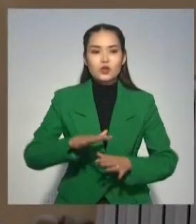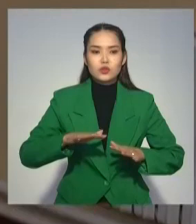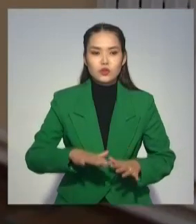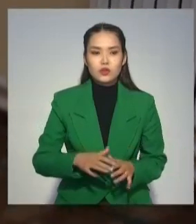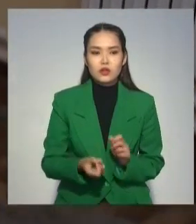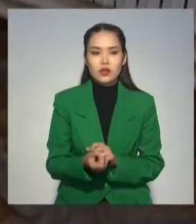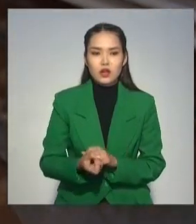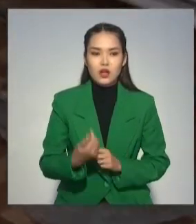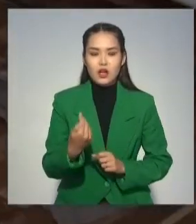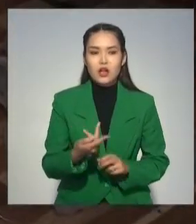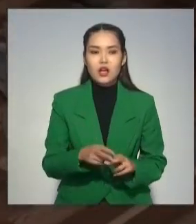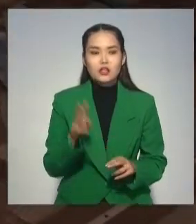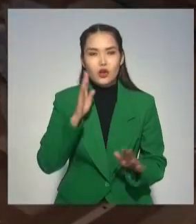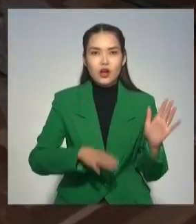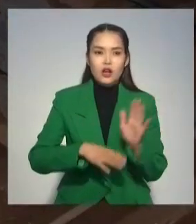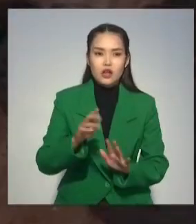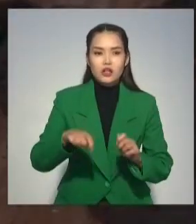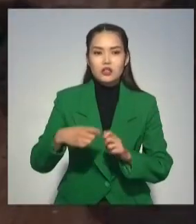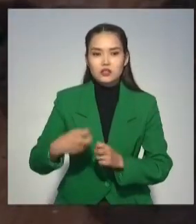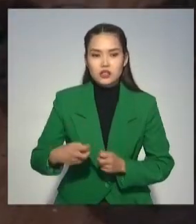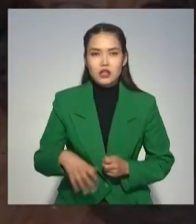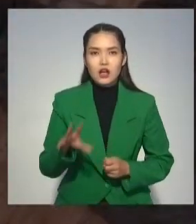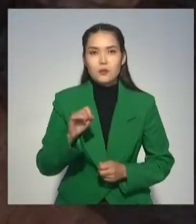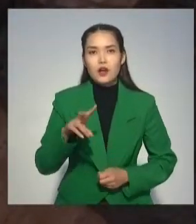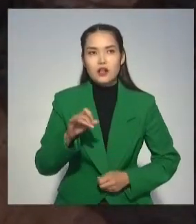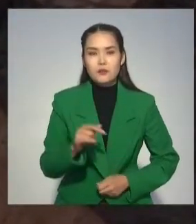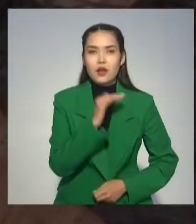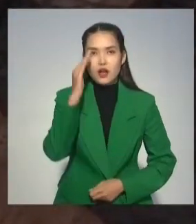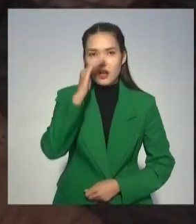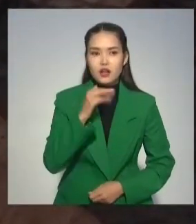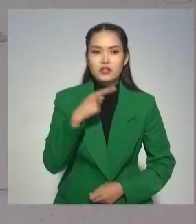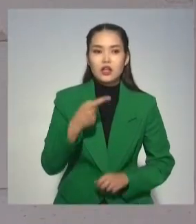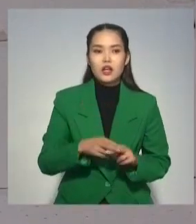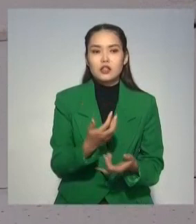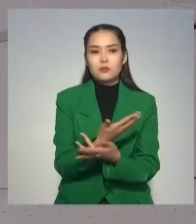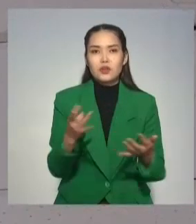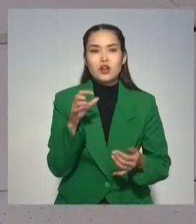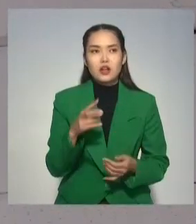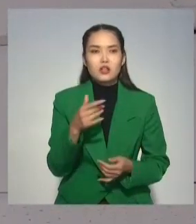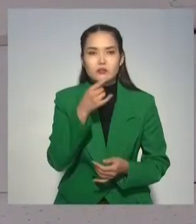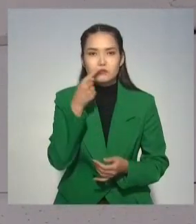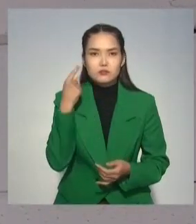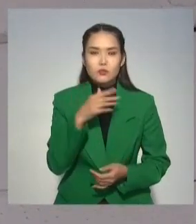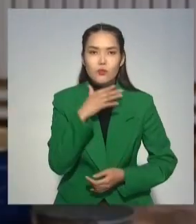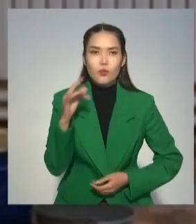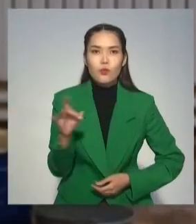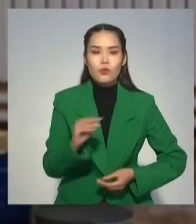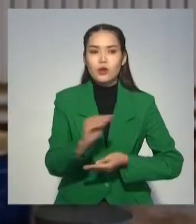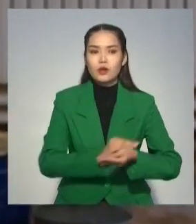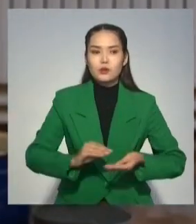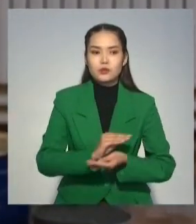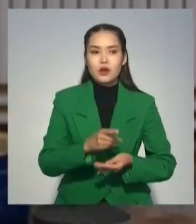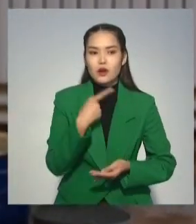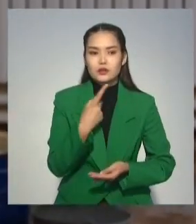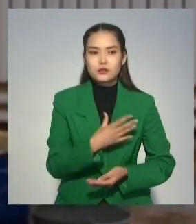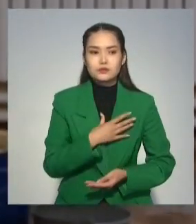тұр. Ал дымқыл тартқан өзгелері әне-міне құлайтындай. Ата-аналардың айтуынша, бұл бірнеше жылдан бері қайталанып келе жатқан жағдай. Ремонт нам